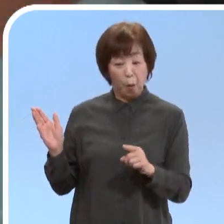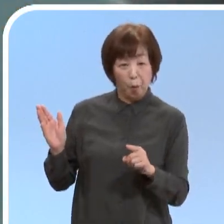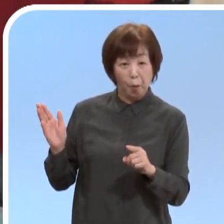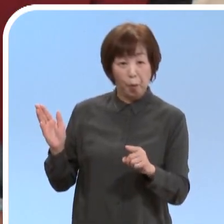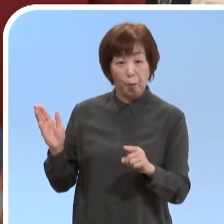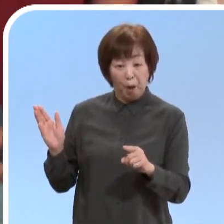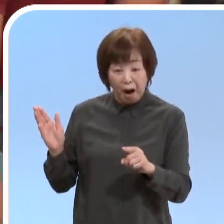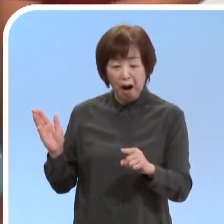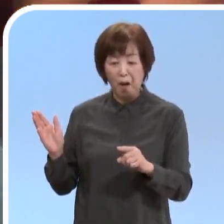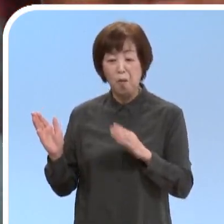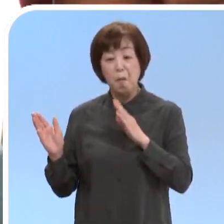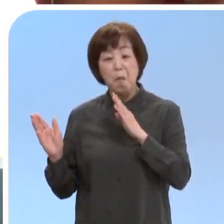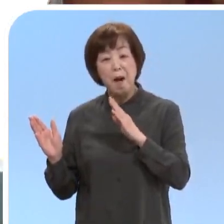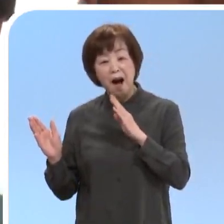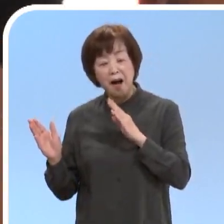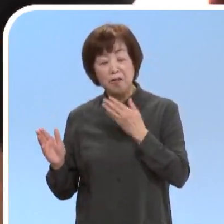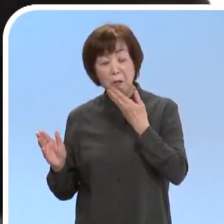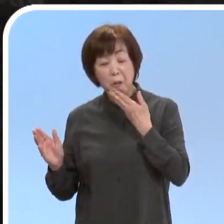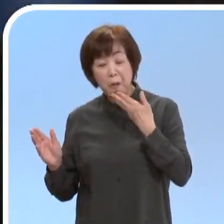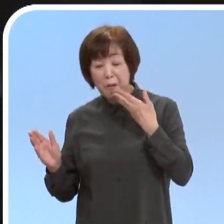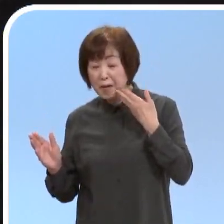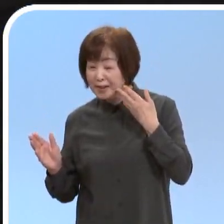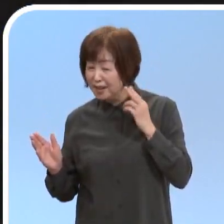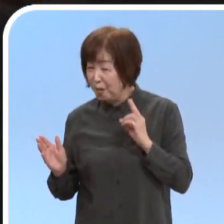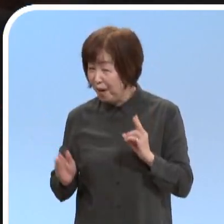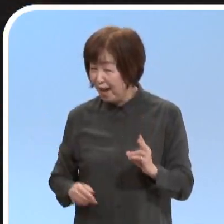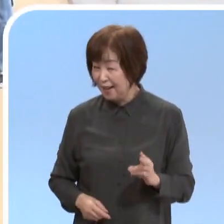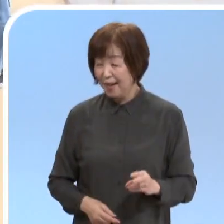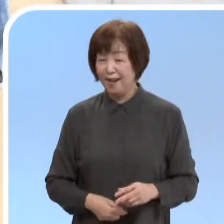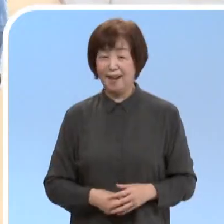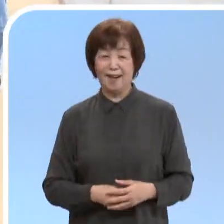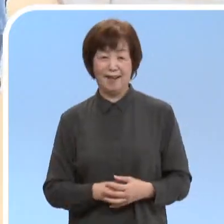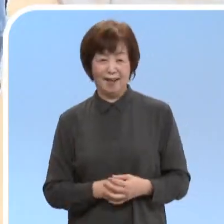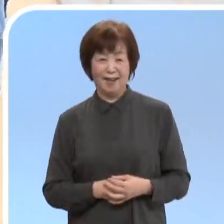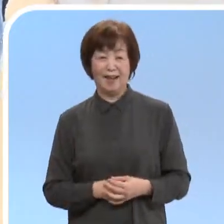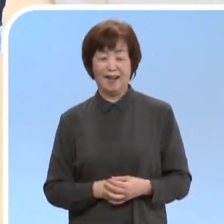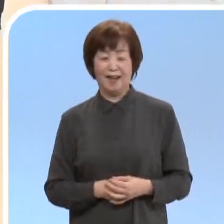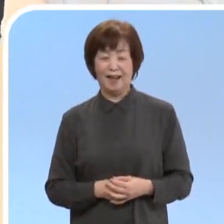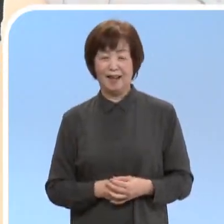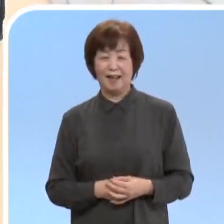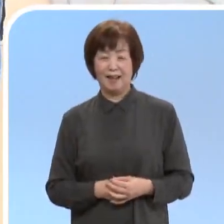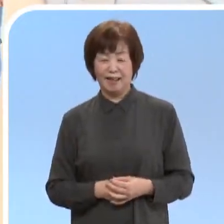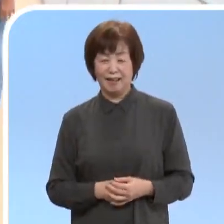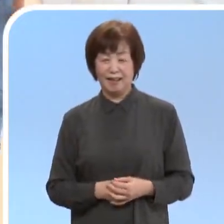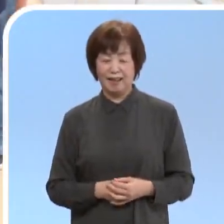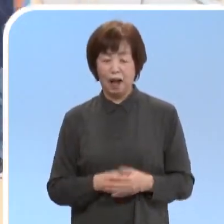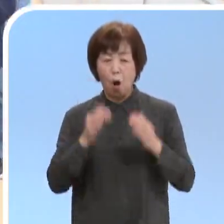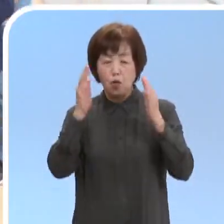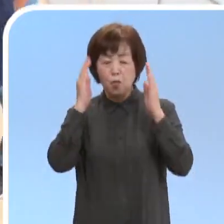いすほんまやや美味しそうやなの顔